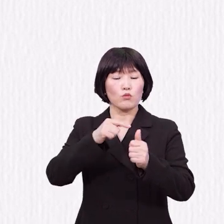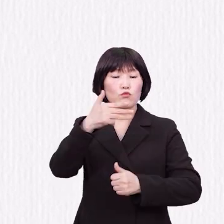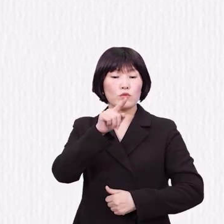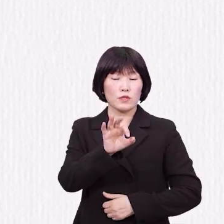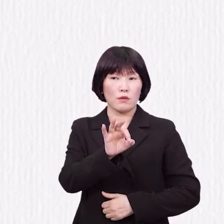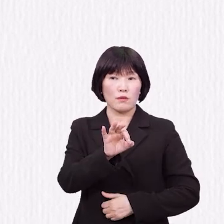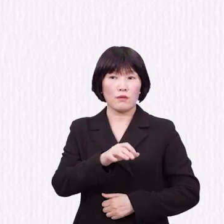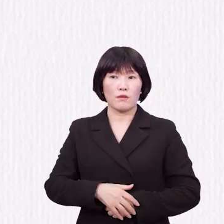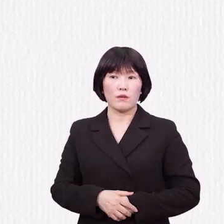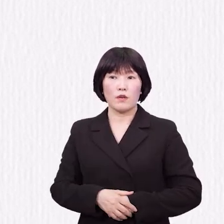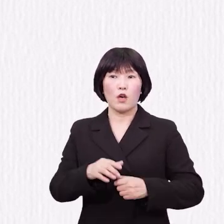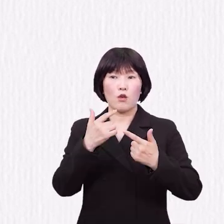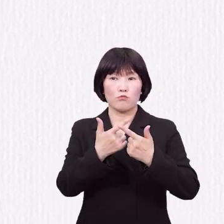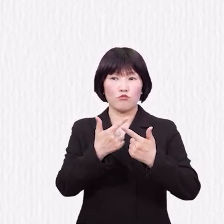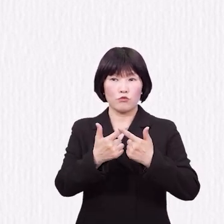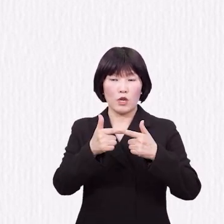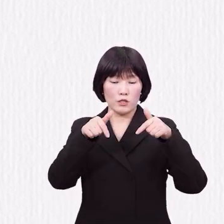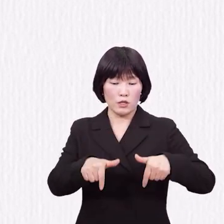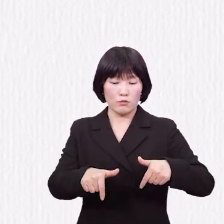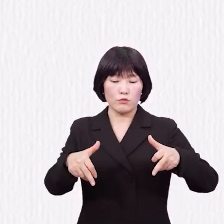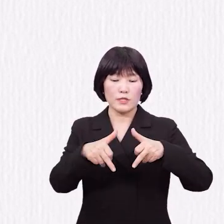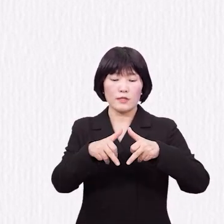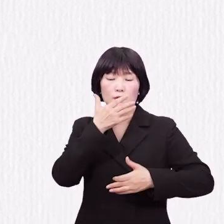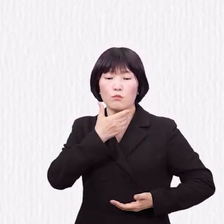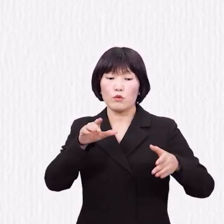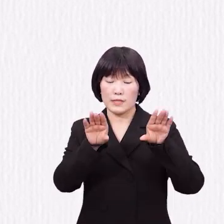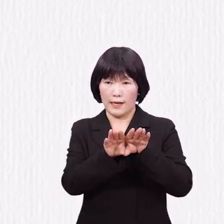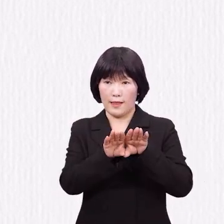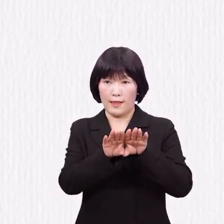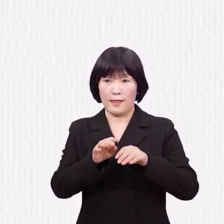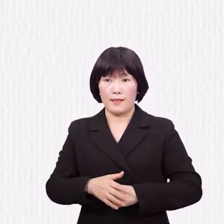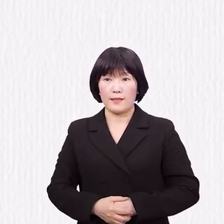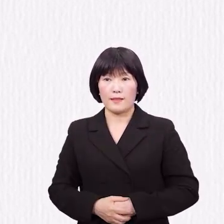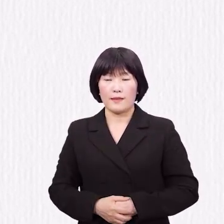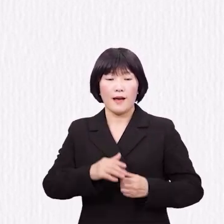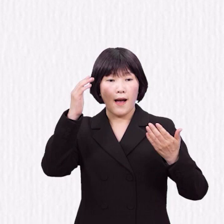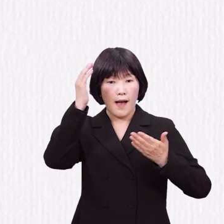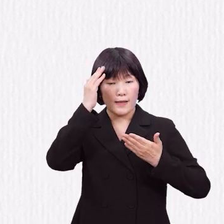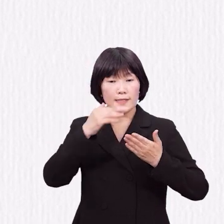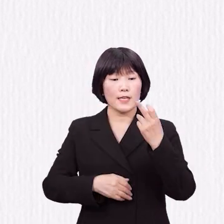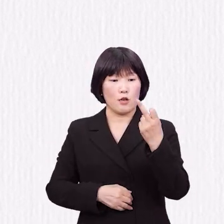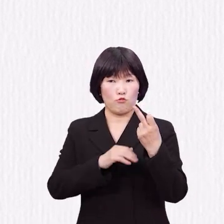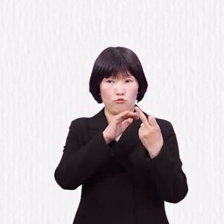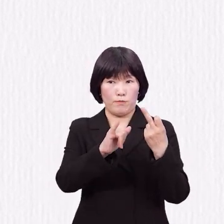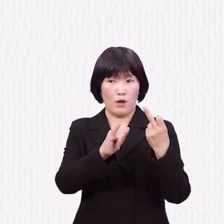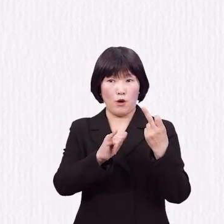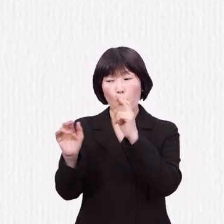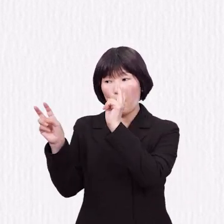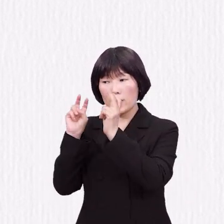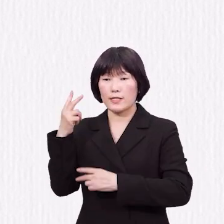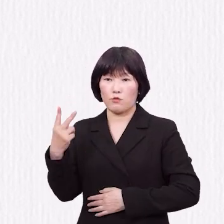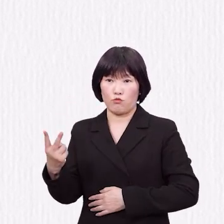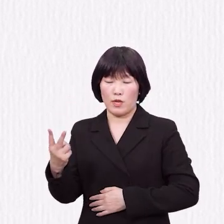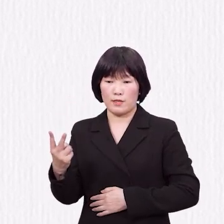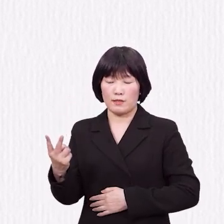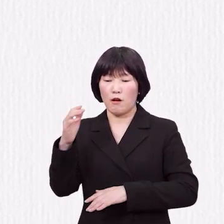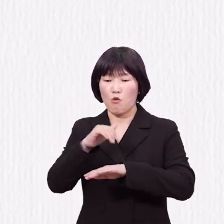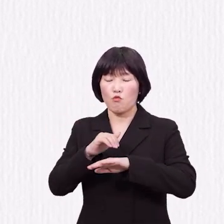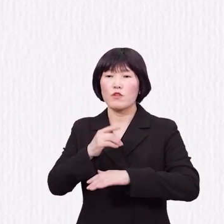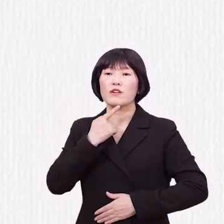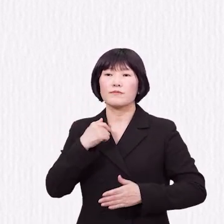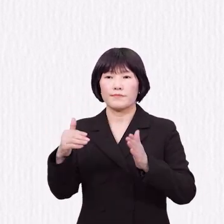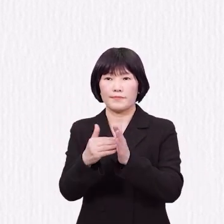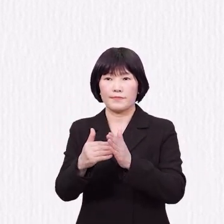부산광역시 교육청에서는 부산광역시 서구 장애인 복지관을 통해 12명의 학생들이 두 곳의 사업체에서